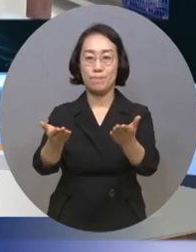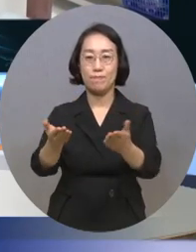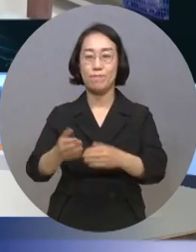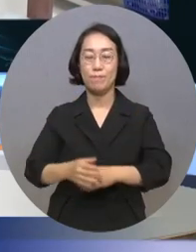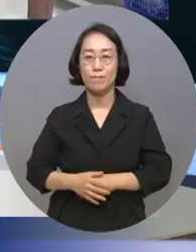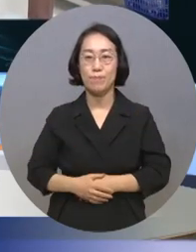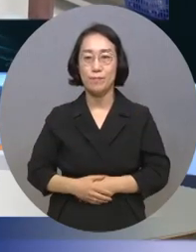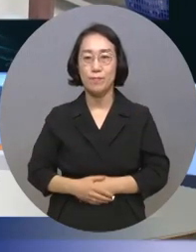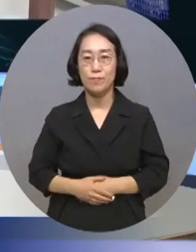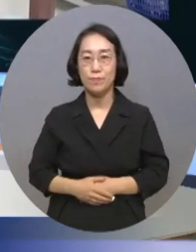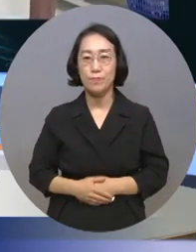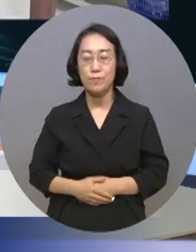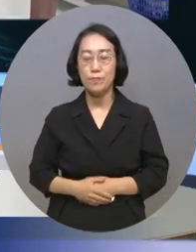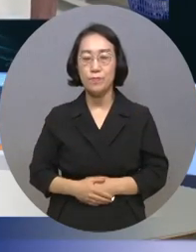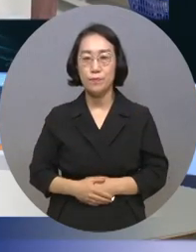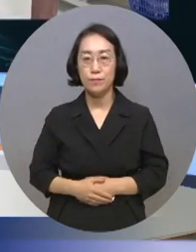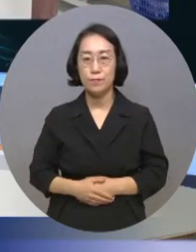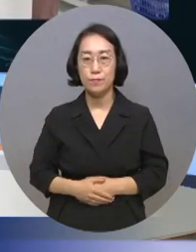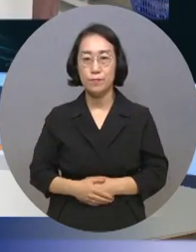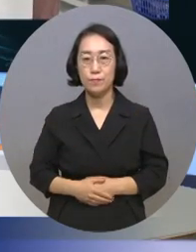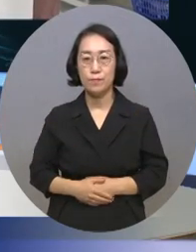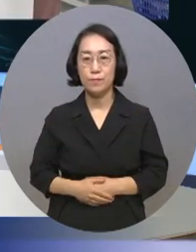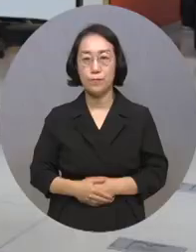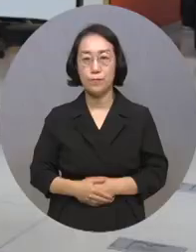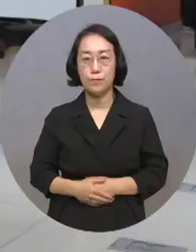방문해 현장 목소리를 들어봤습니다.